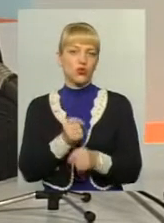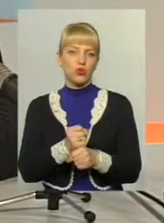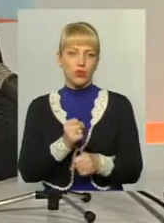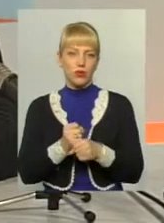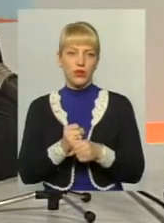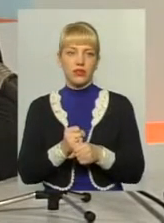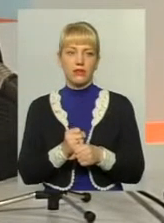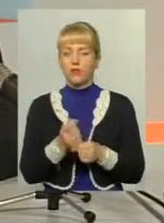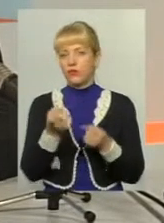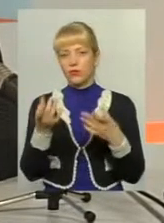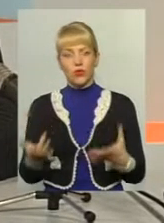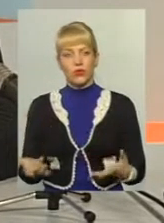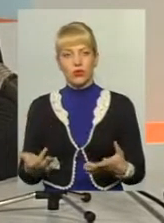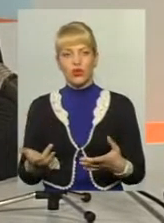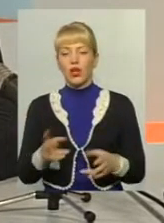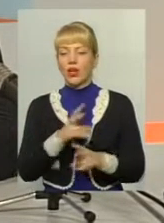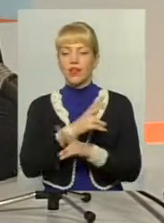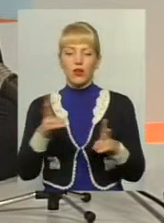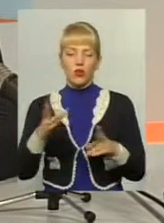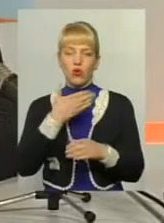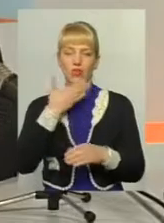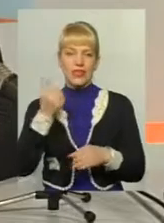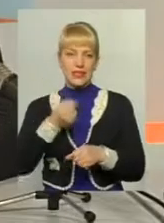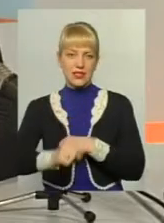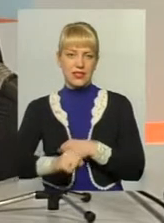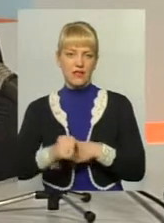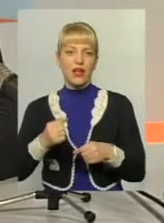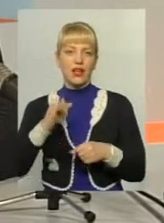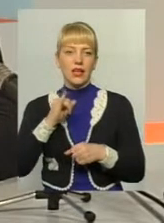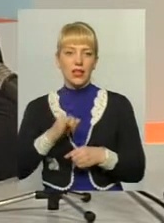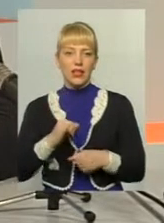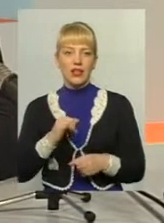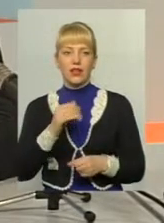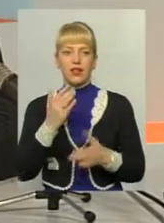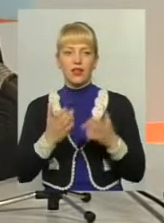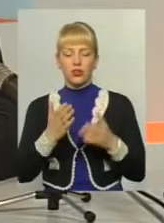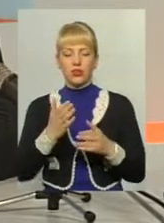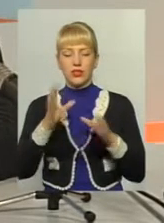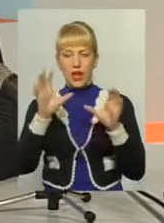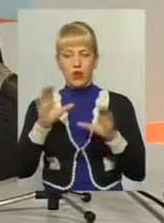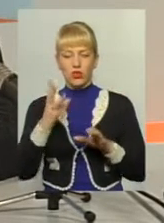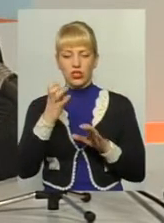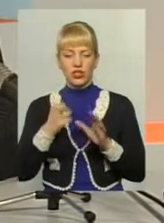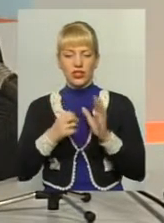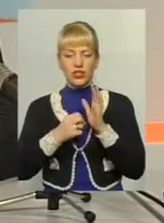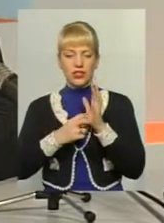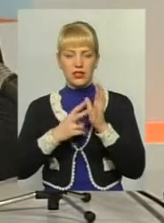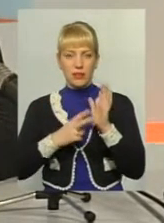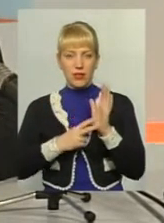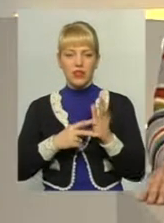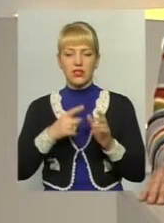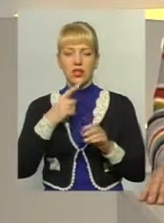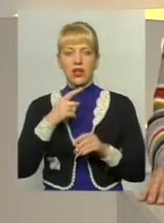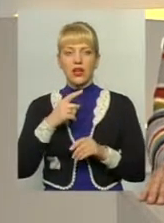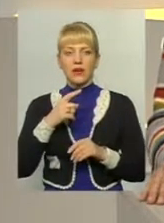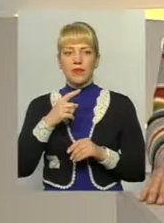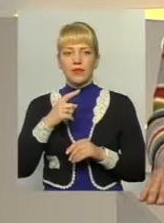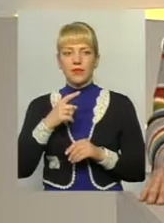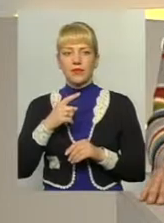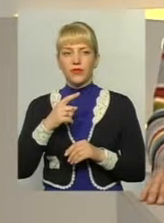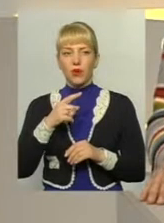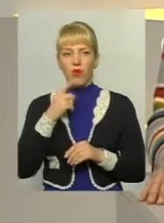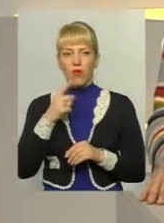в будинку немає таких людей, ніхто не заставляє створювати. Ну, якби, ну, хай люди чекають, що до них, їм до них